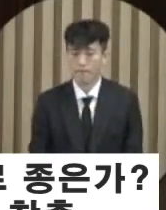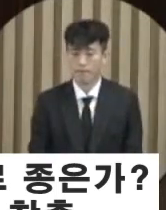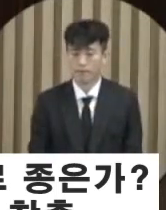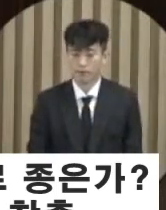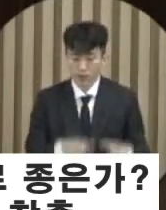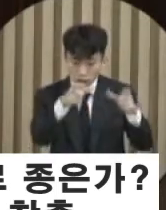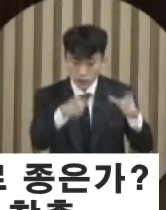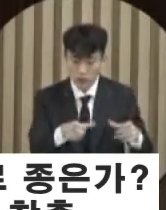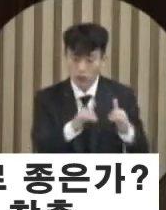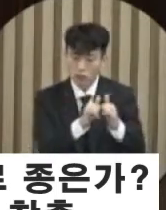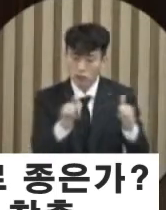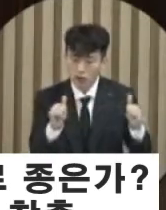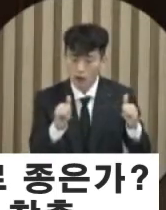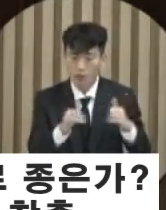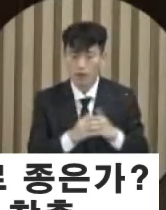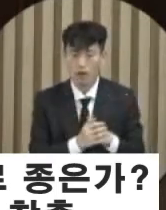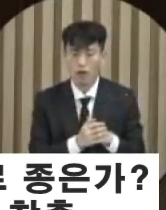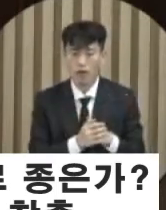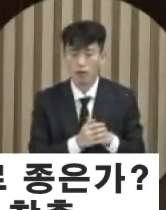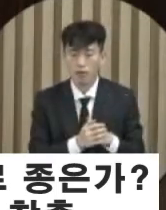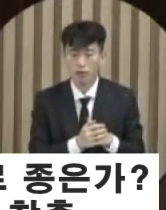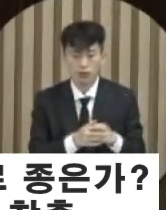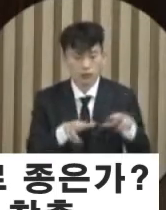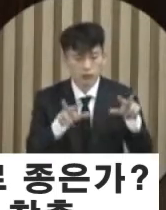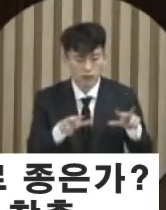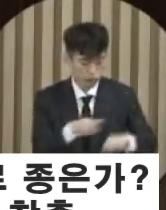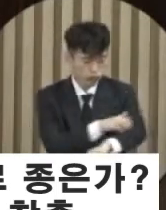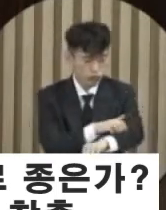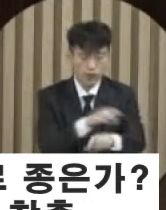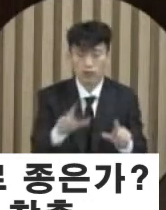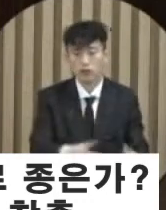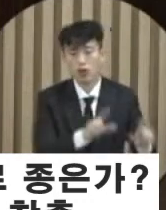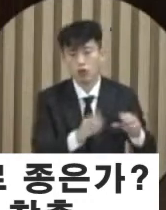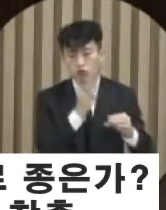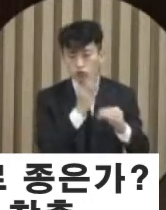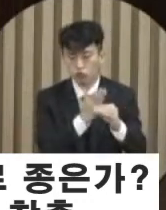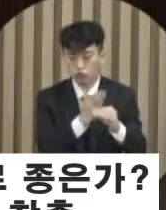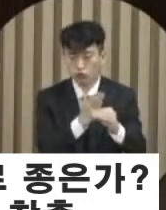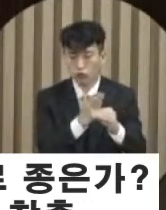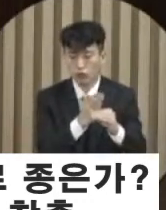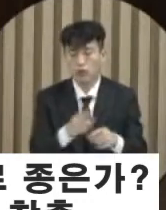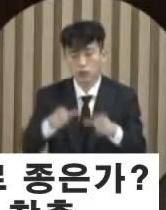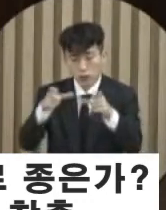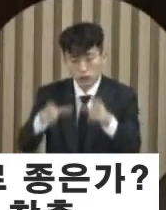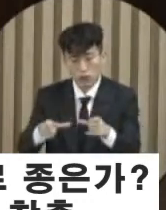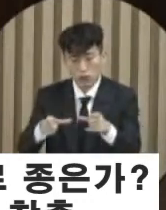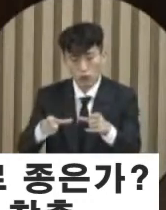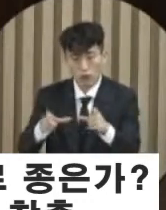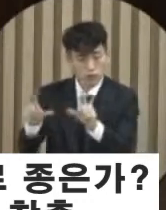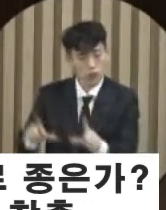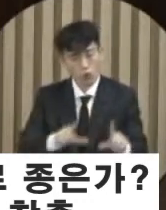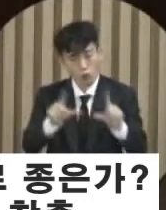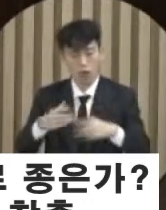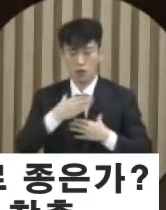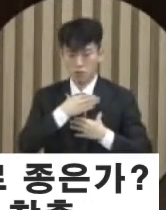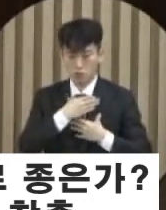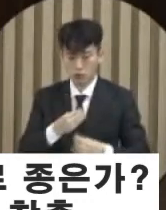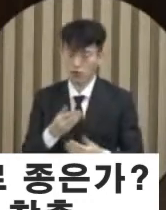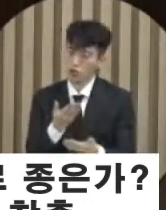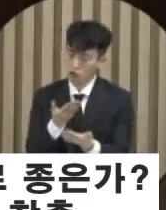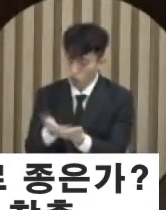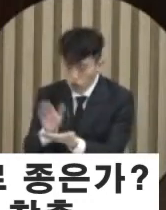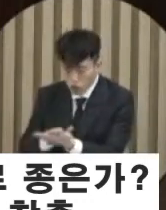속에서 9억에 거주하고 있습니다. 우리 시에서 시민 주거 환경 개선 사업이 절실히 필요한 지역임에도 불구하고